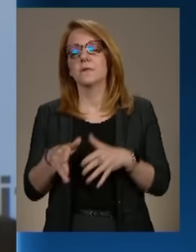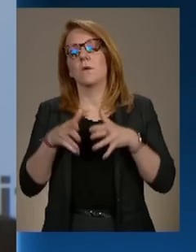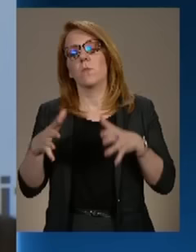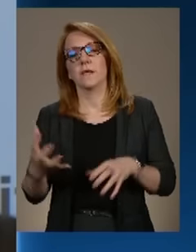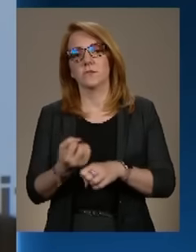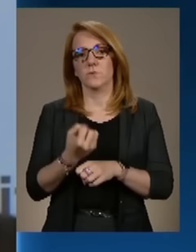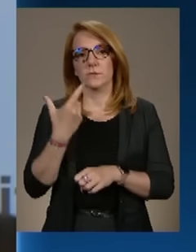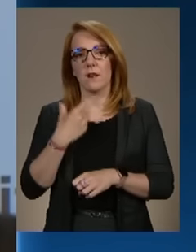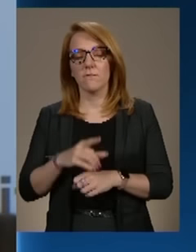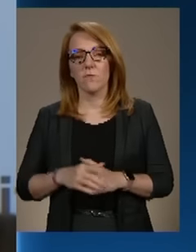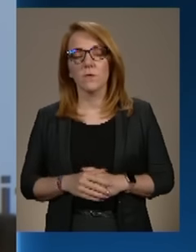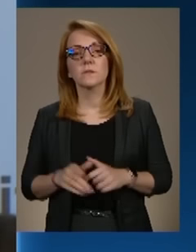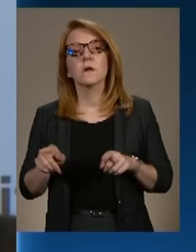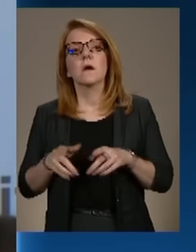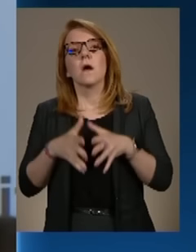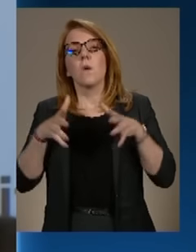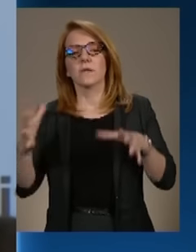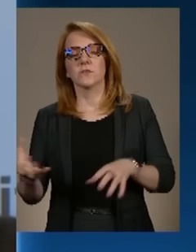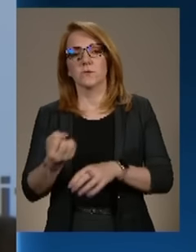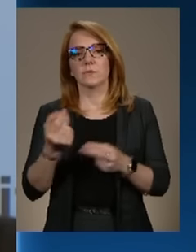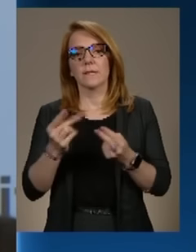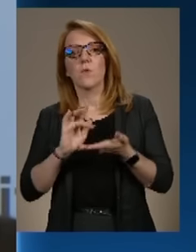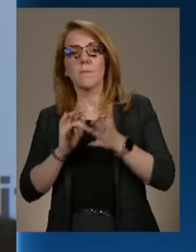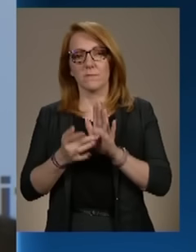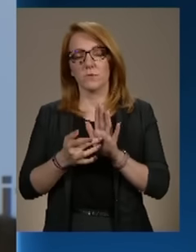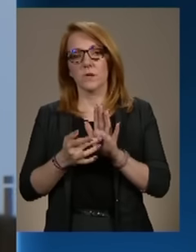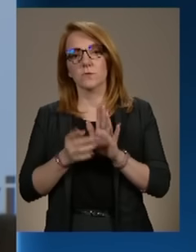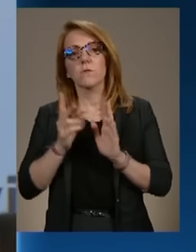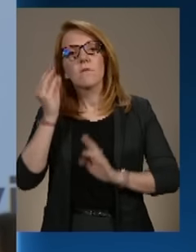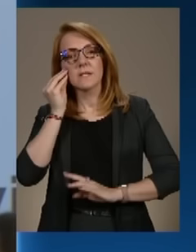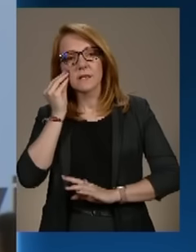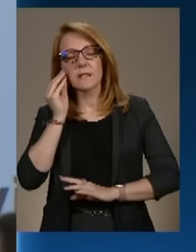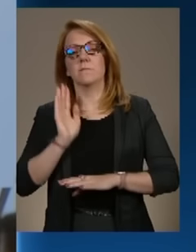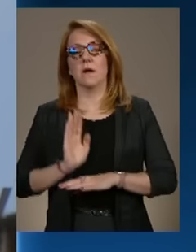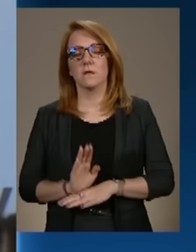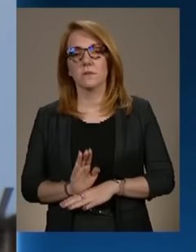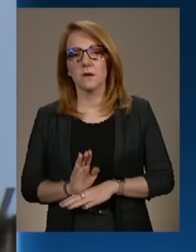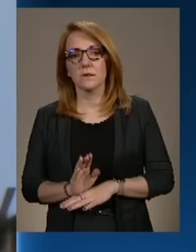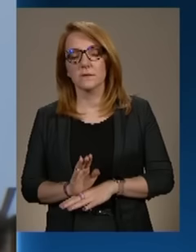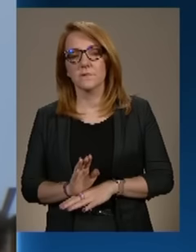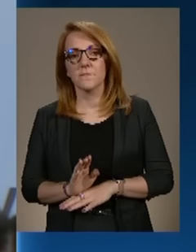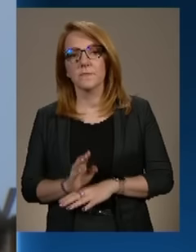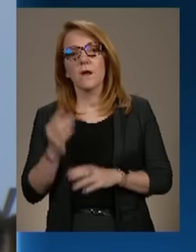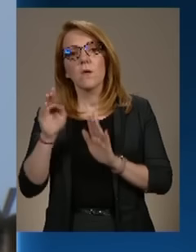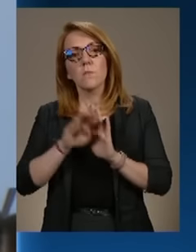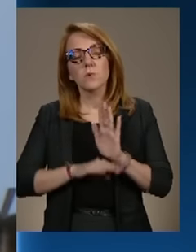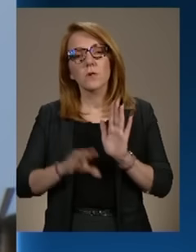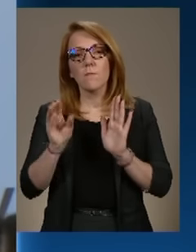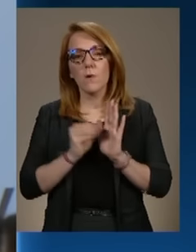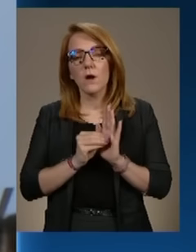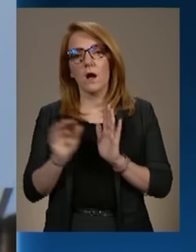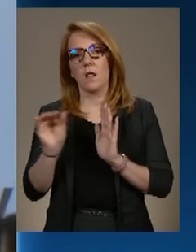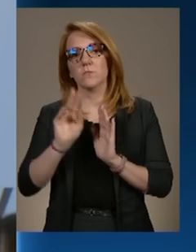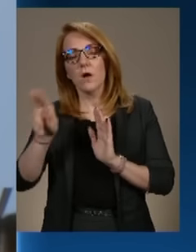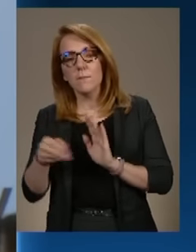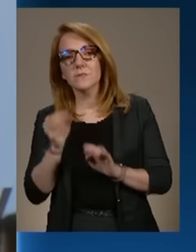volt egy óriási győzelem ahol megmutattuk azt hogy van értelme annak hogy programokkal budapestről